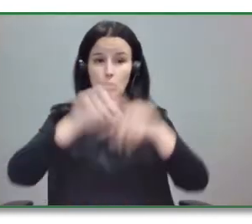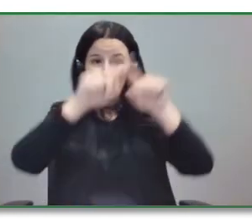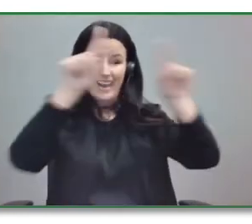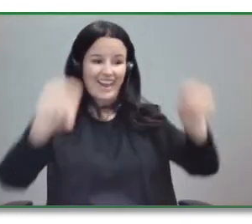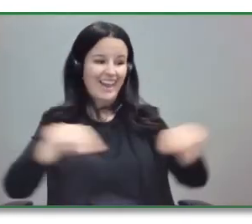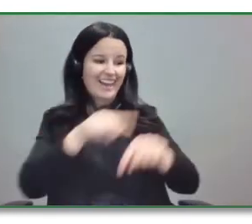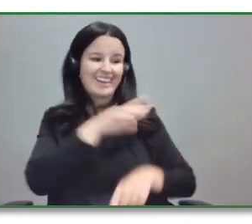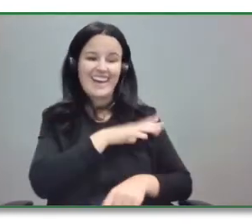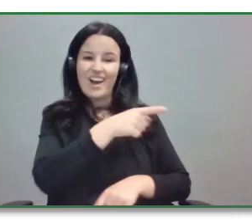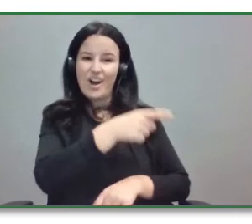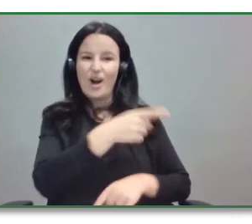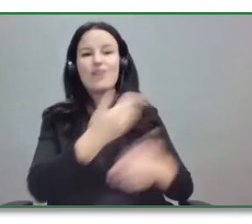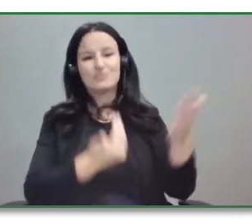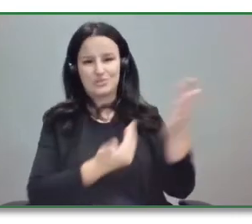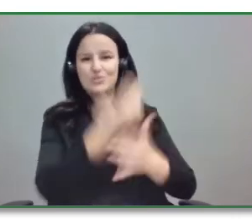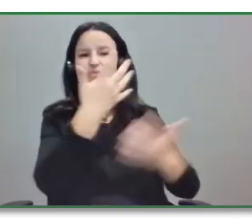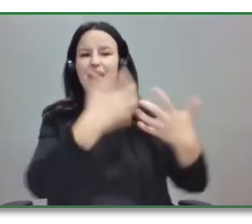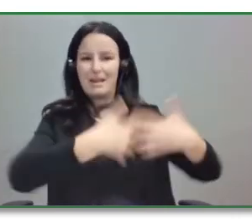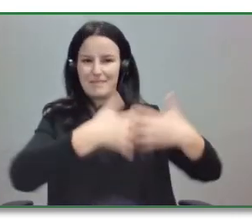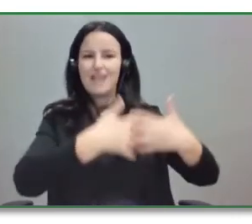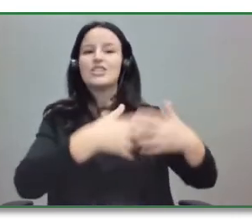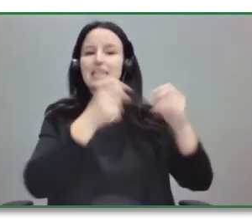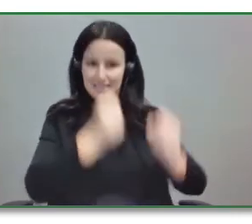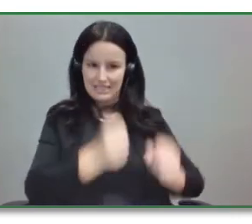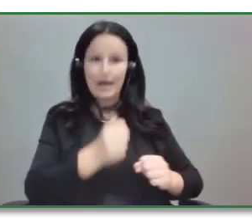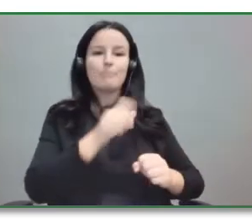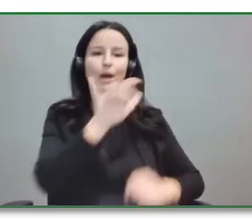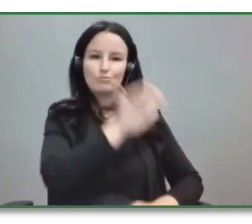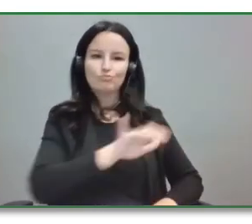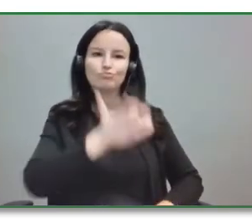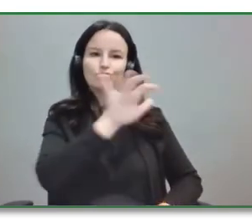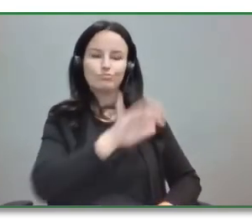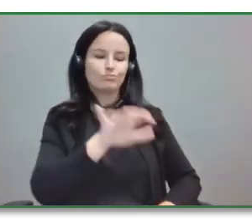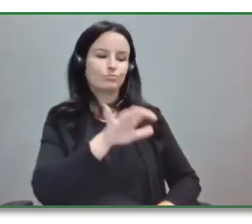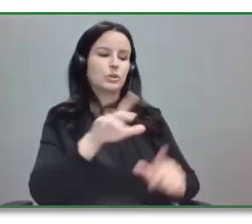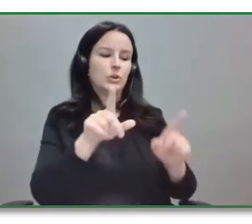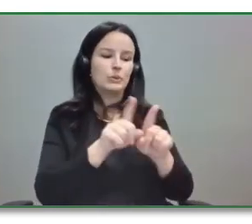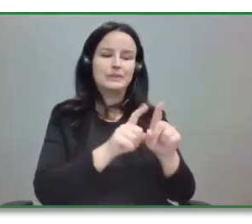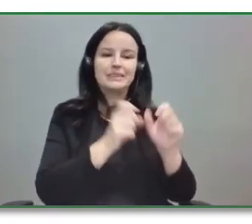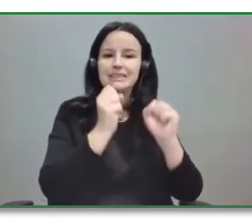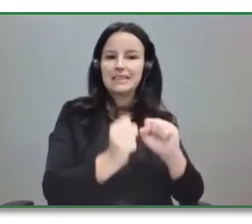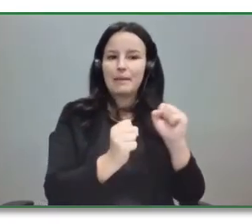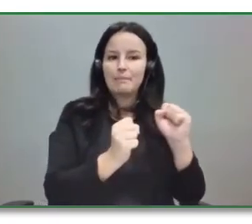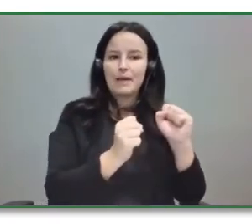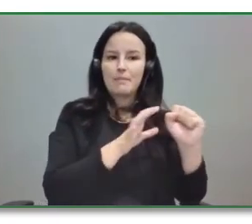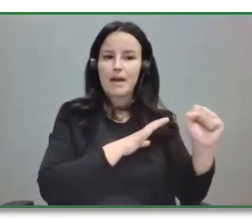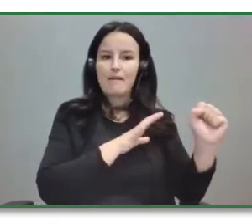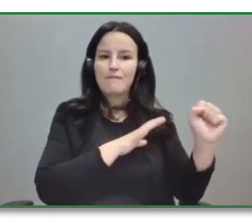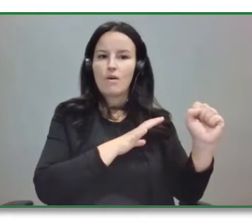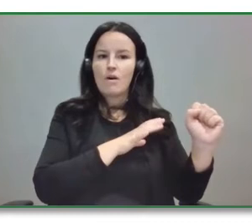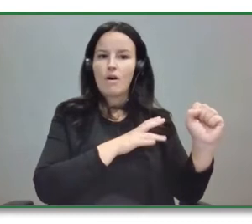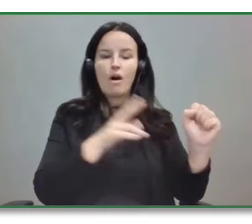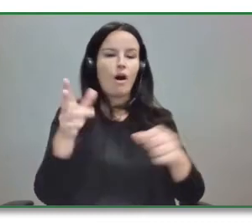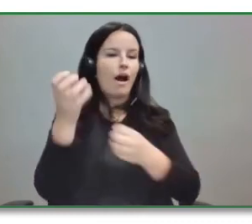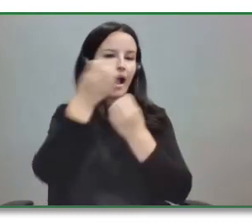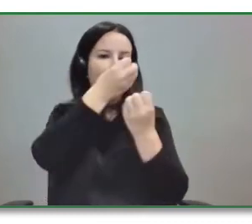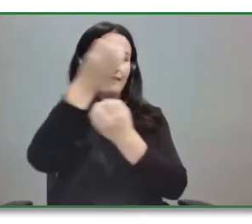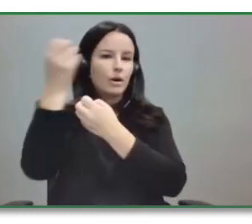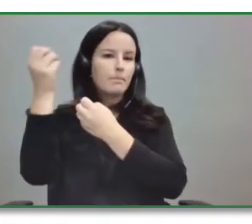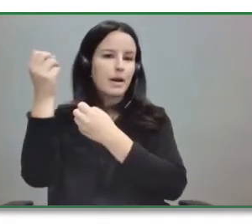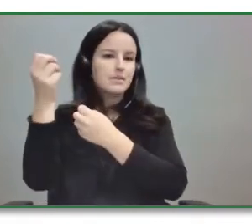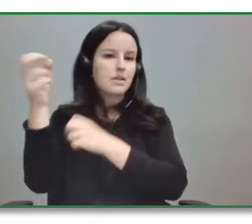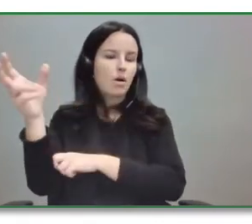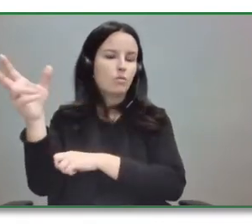machine donc accessible où on peut avoir donc de l'information et